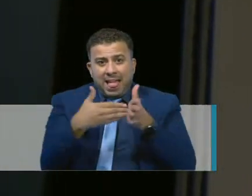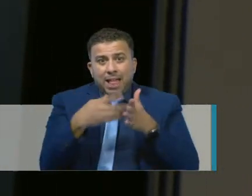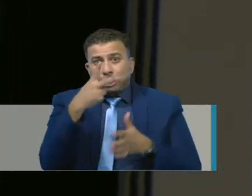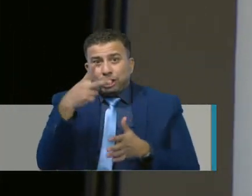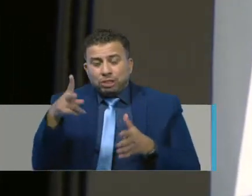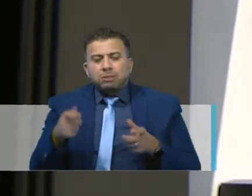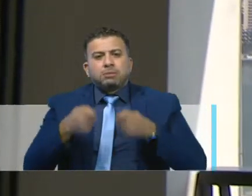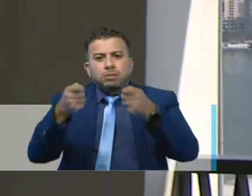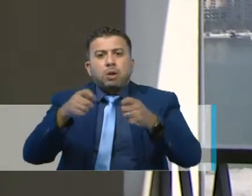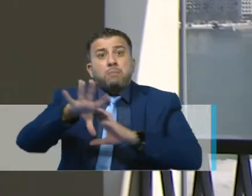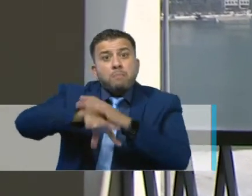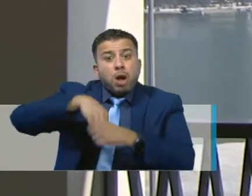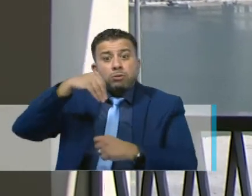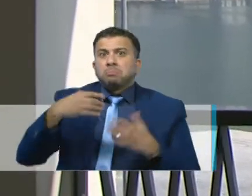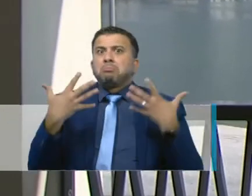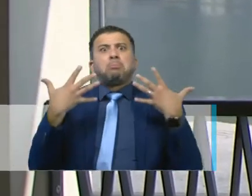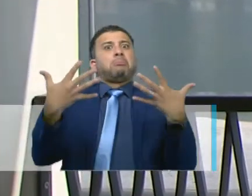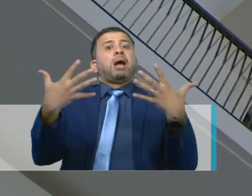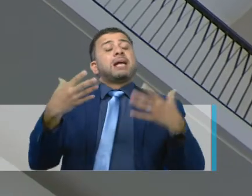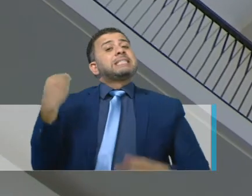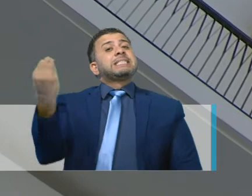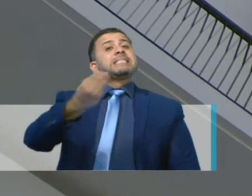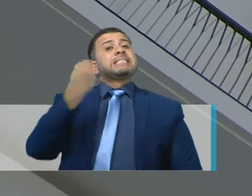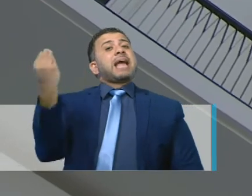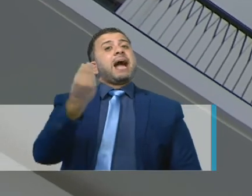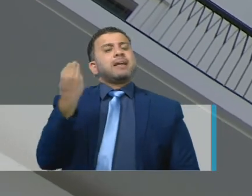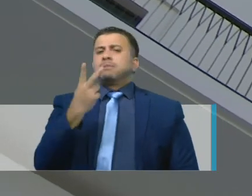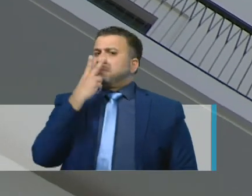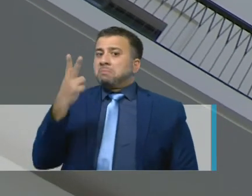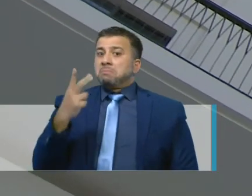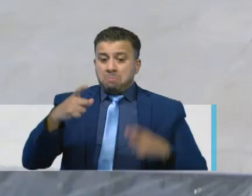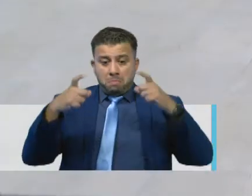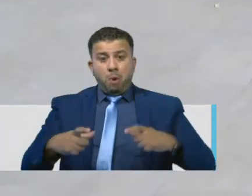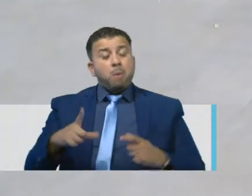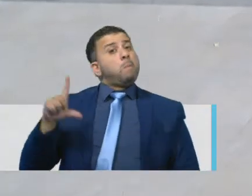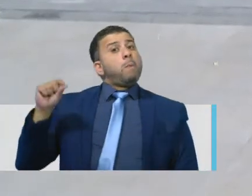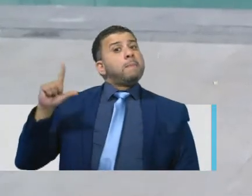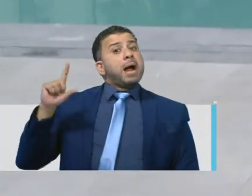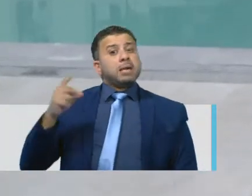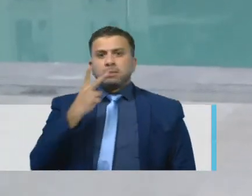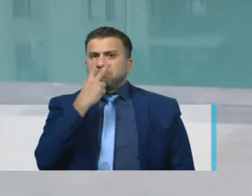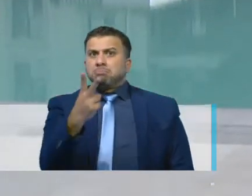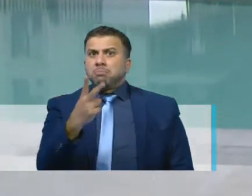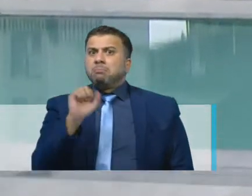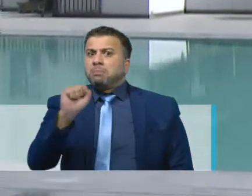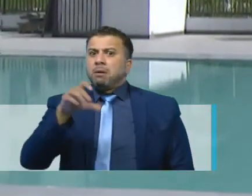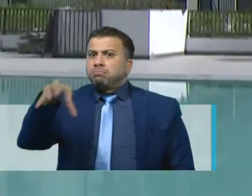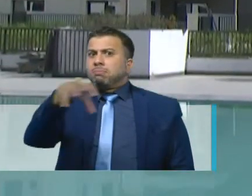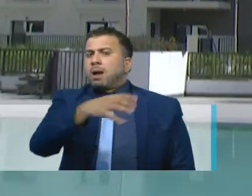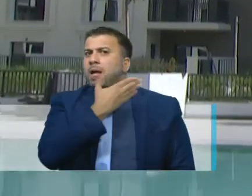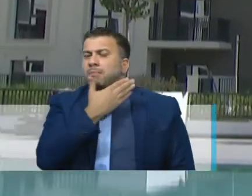المشروع بمثابة وجهة عقارية سياحية استناداً لموقعها الجغرافي المميز وما توفره من مرافق